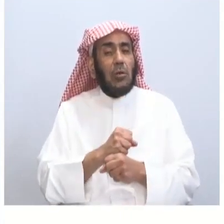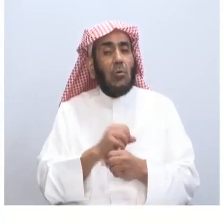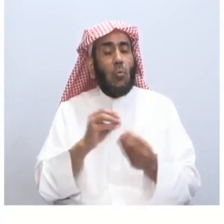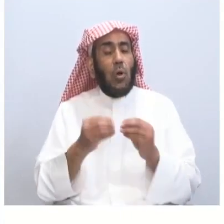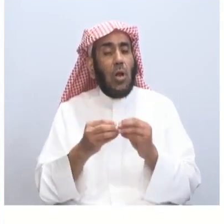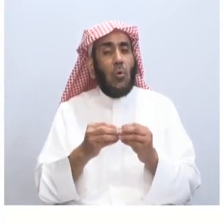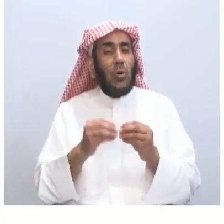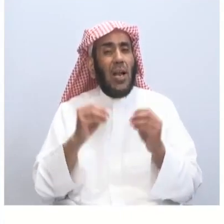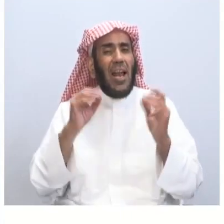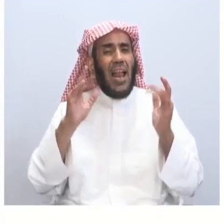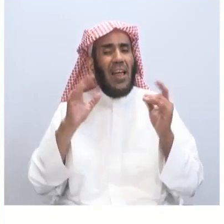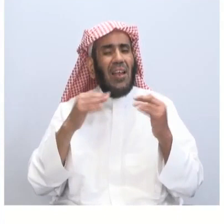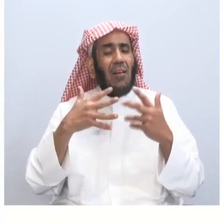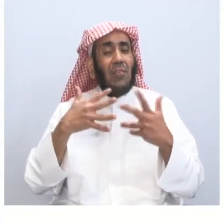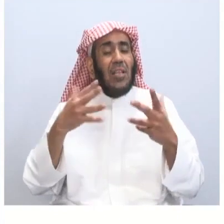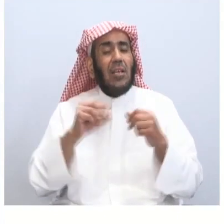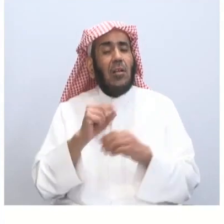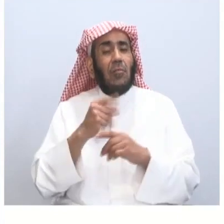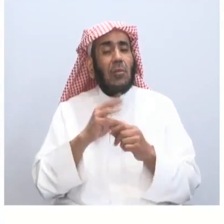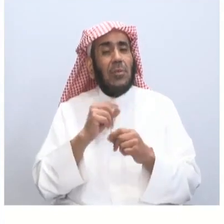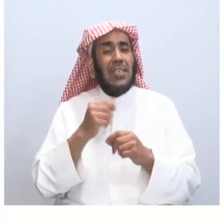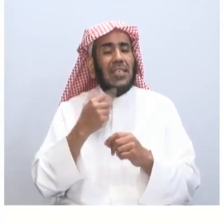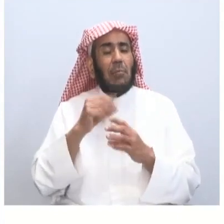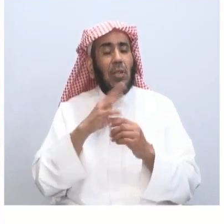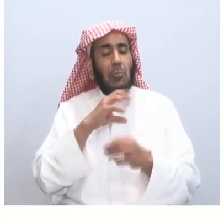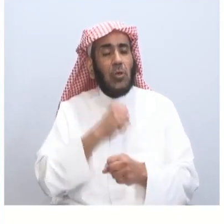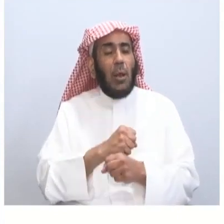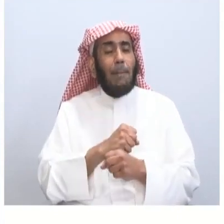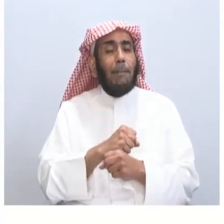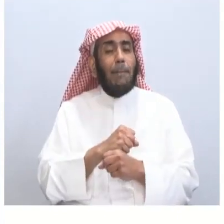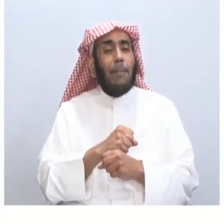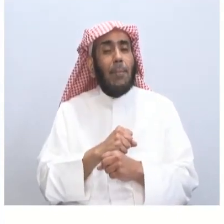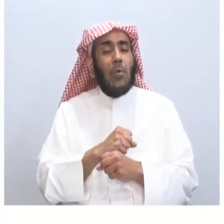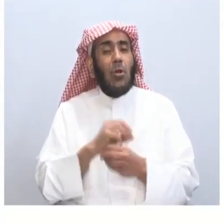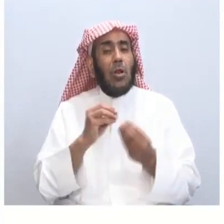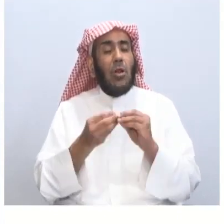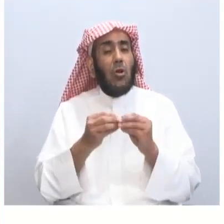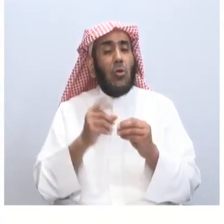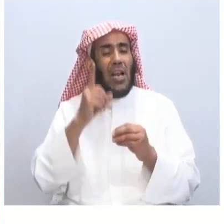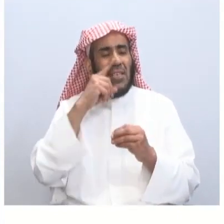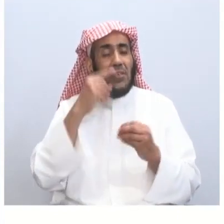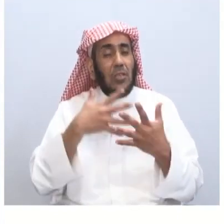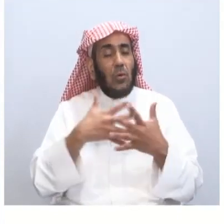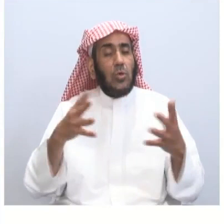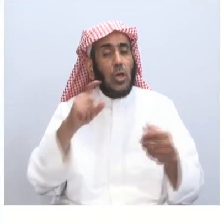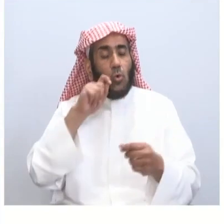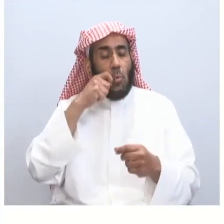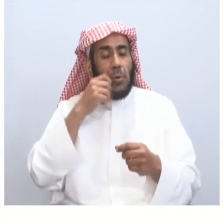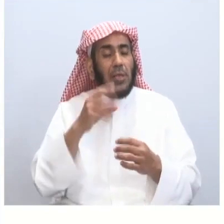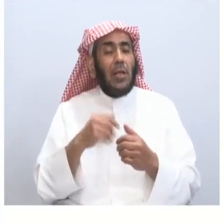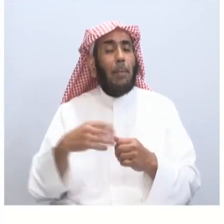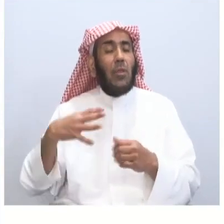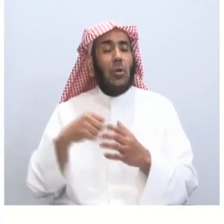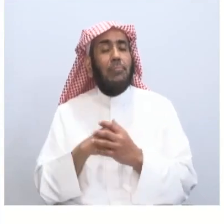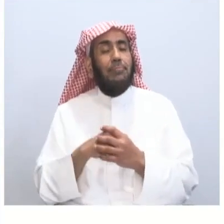الاخضر الفاتح كذلك في عام سبعه من عهد النبي صلى الله عليه وسلم اللون الاصفر توسعه عمر بن